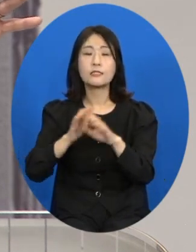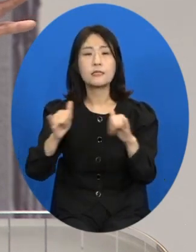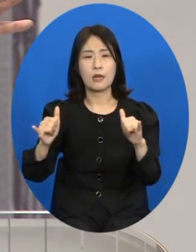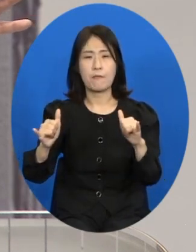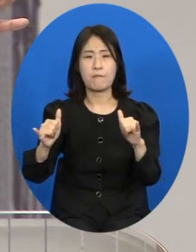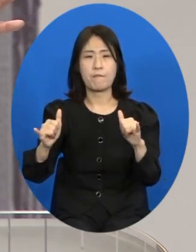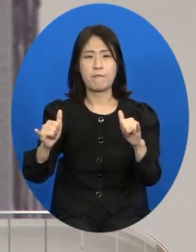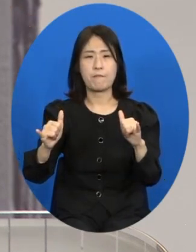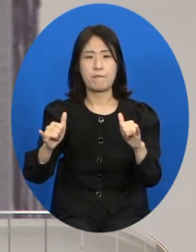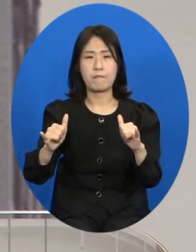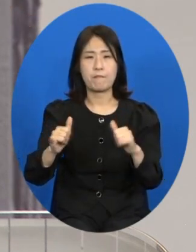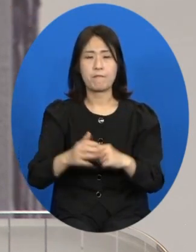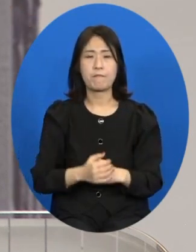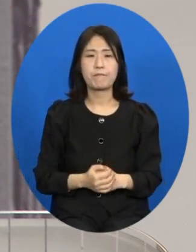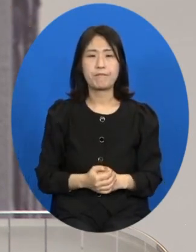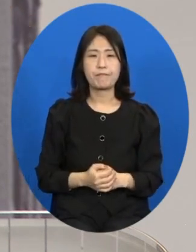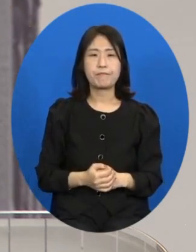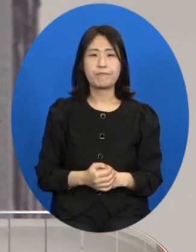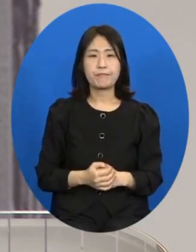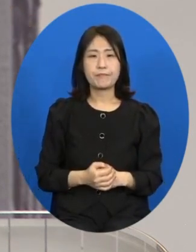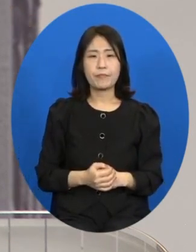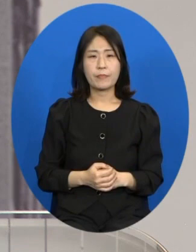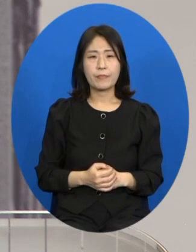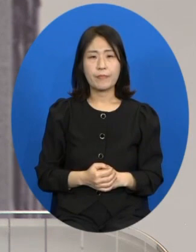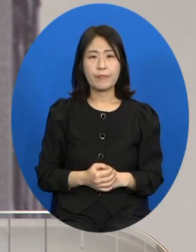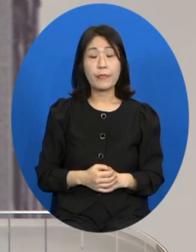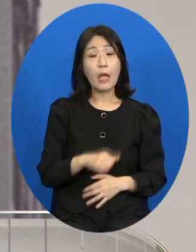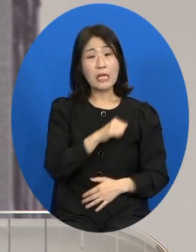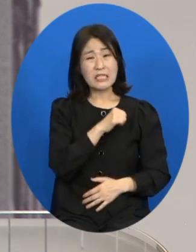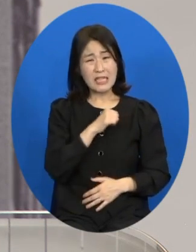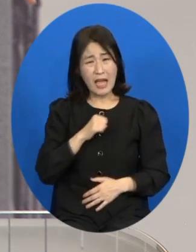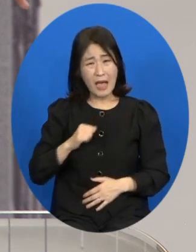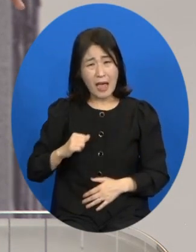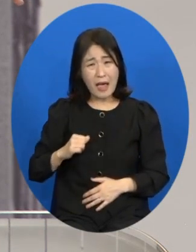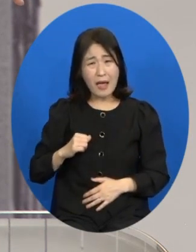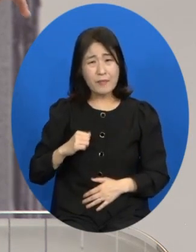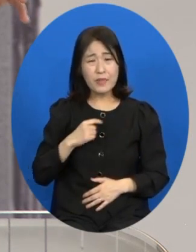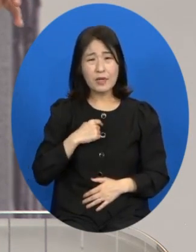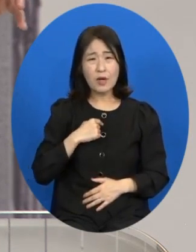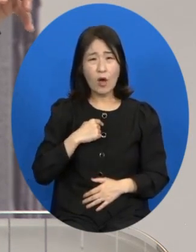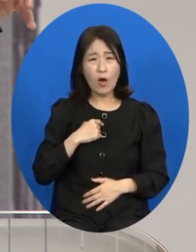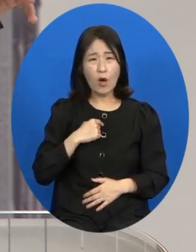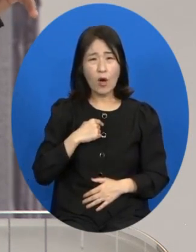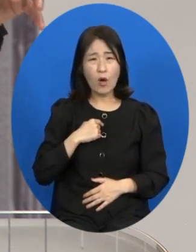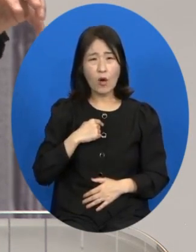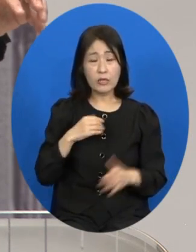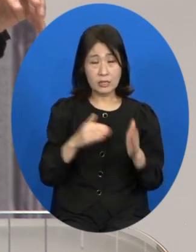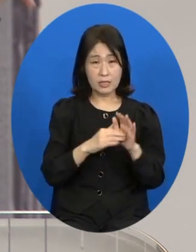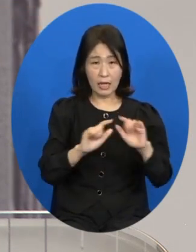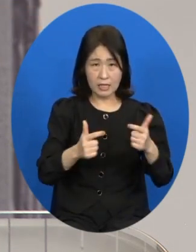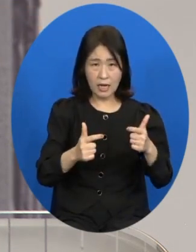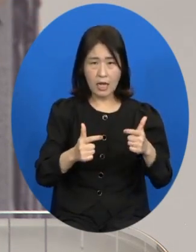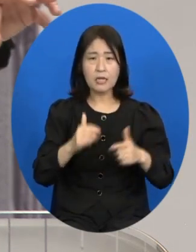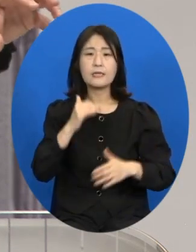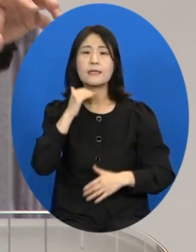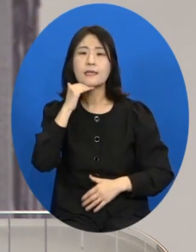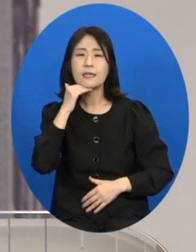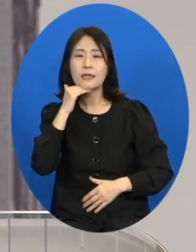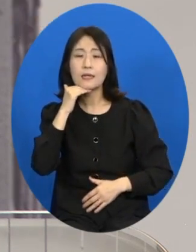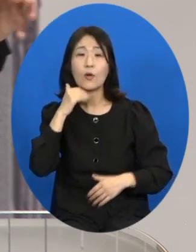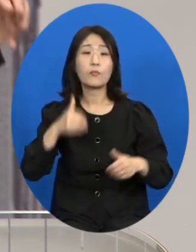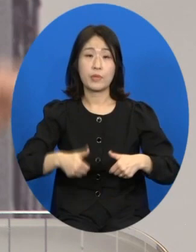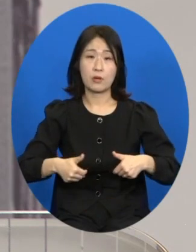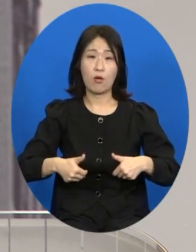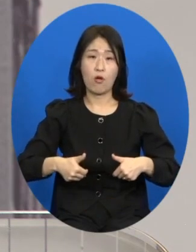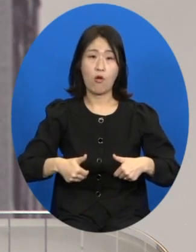줄 합니다 그냥 막 참는게 아니고요이 끝에 뭐가 있는지를 아니까 기다리는 거예 그 사람이 지혜로운 자고